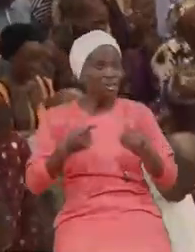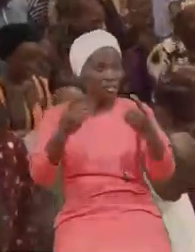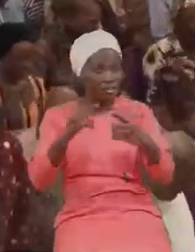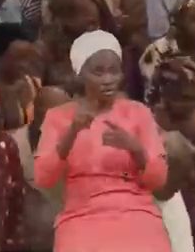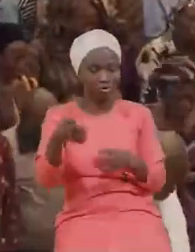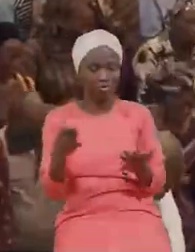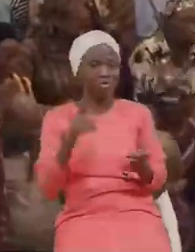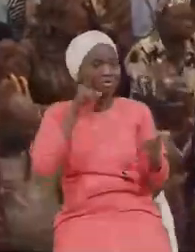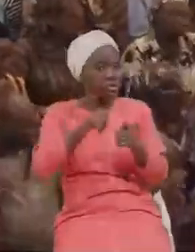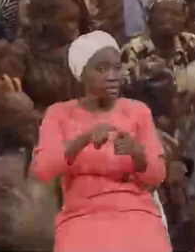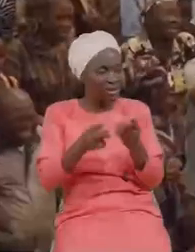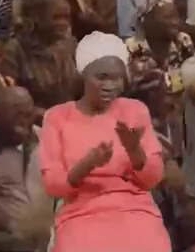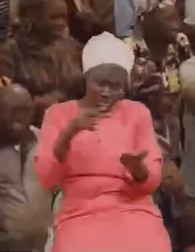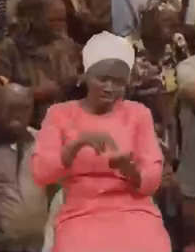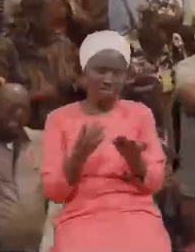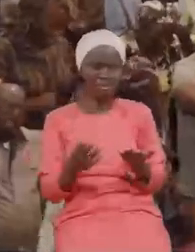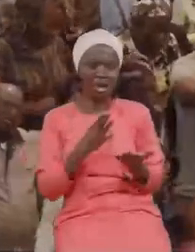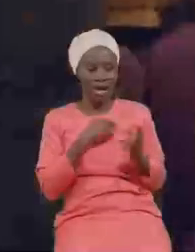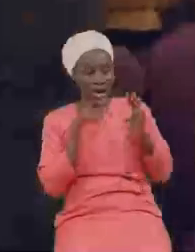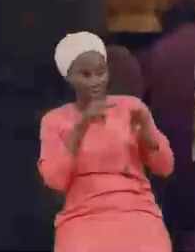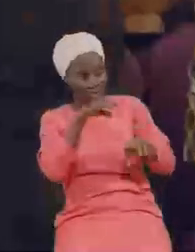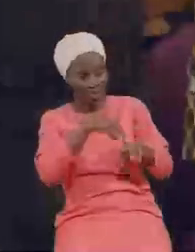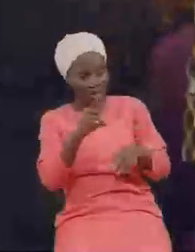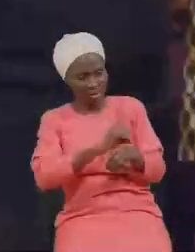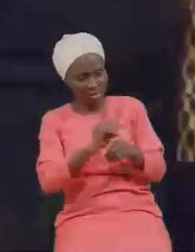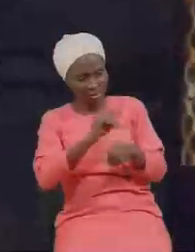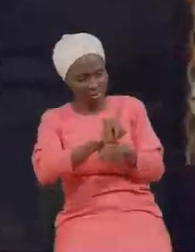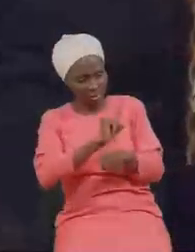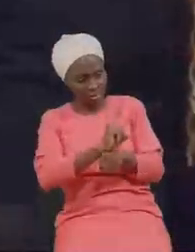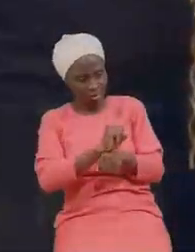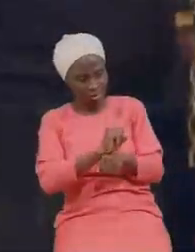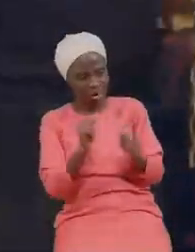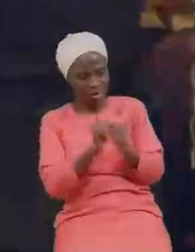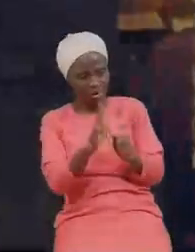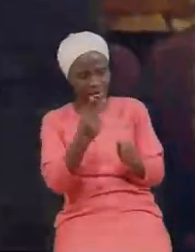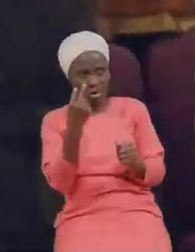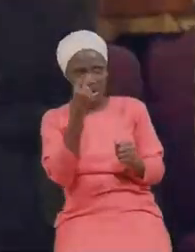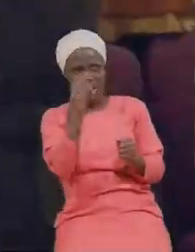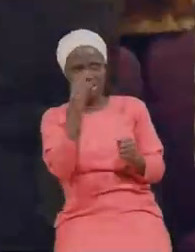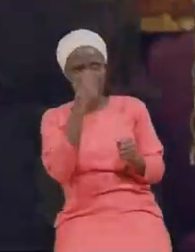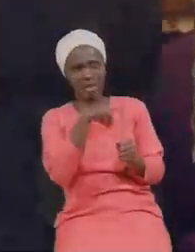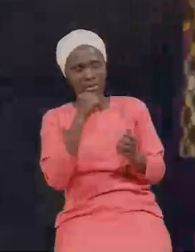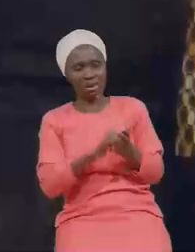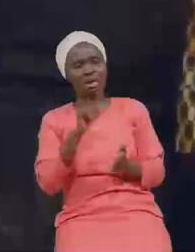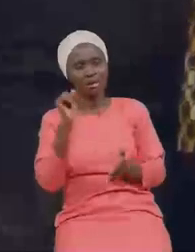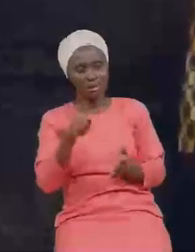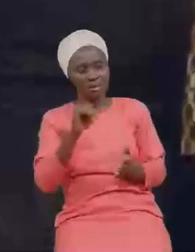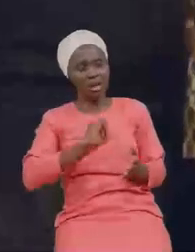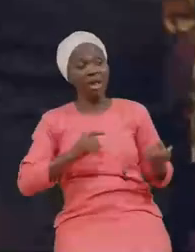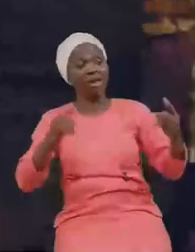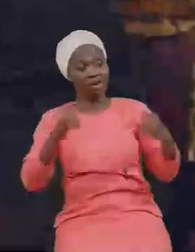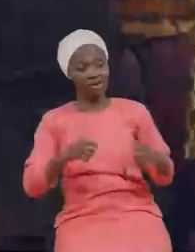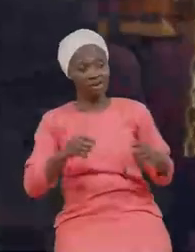et regarde le devoir devant toi le gars le devoir devant toi et tu dis oui je viens